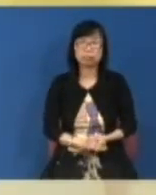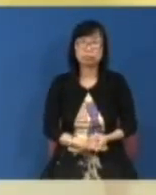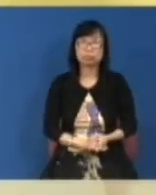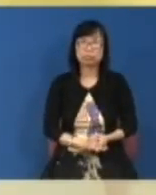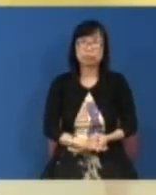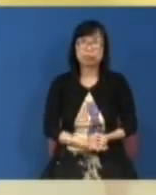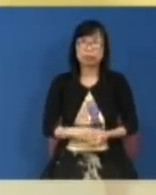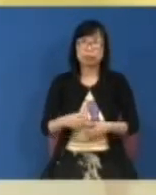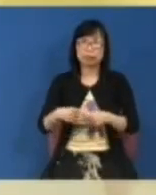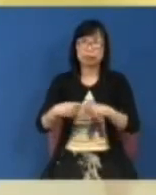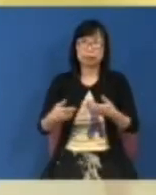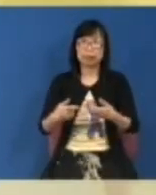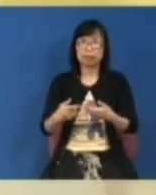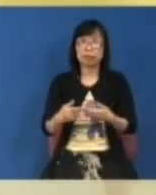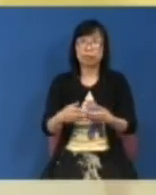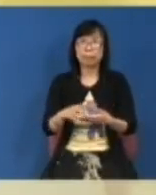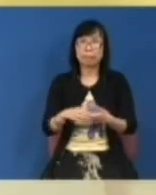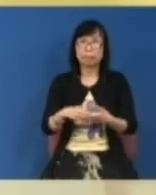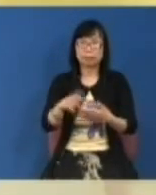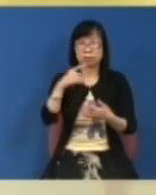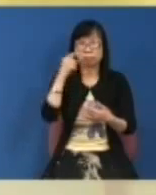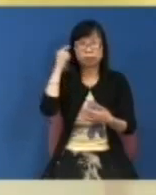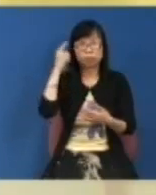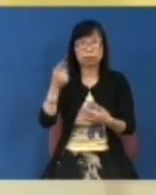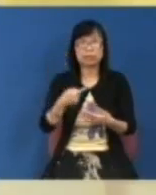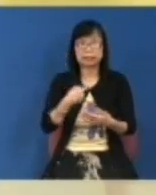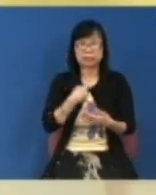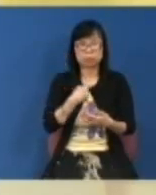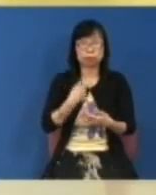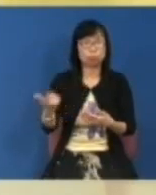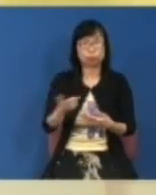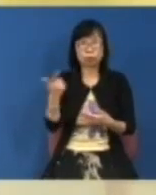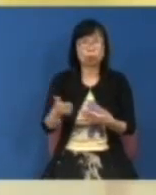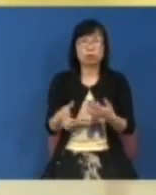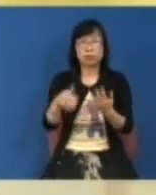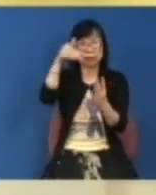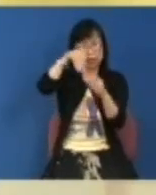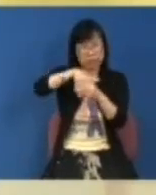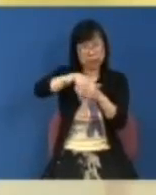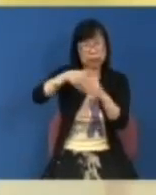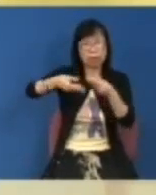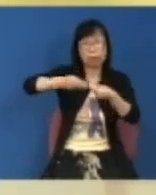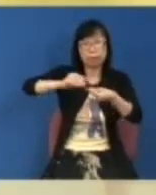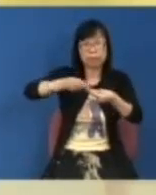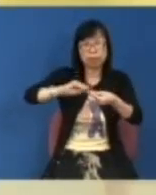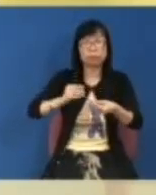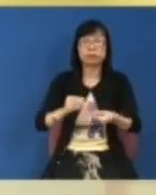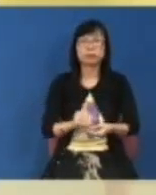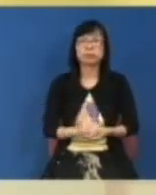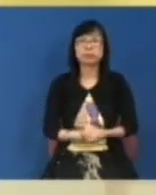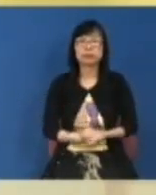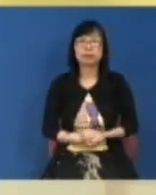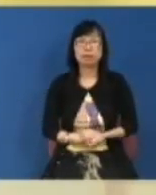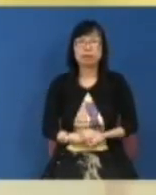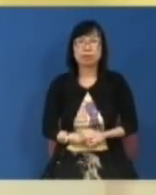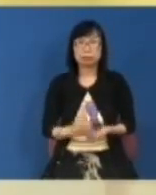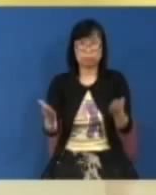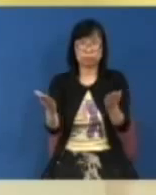一，為咗不損失選票，不擇手段，為咗要確立一個所